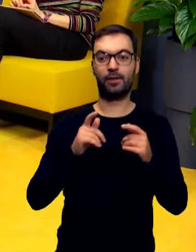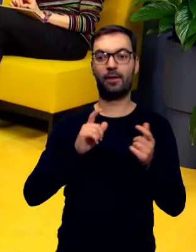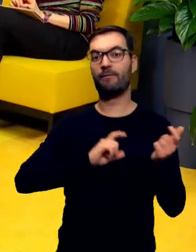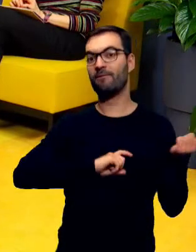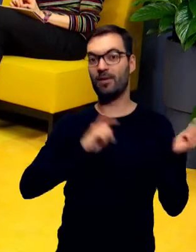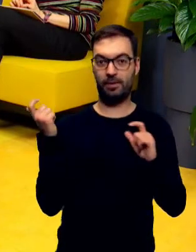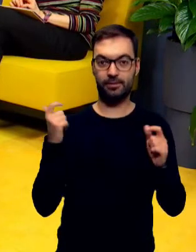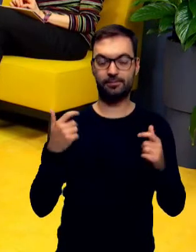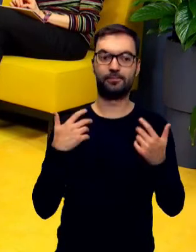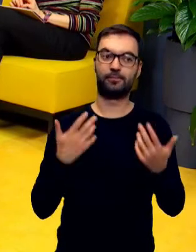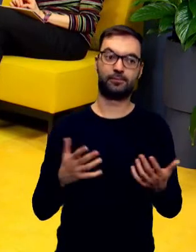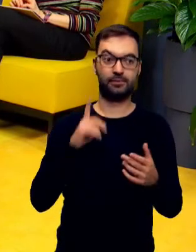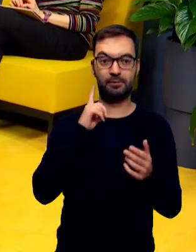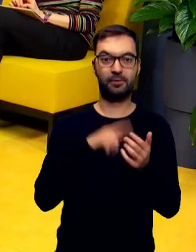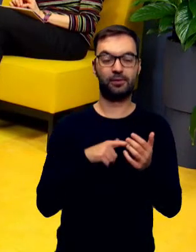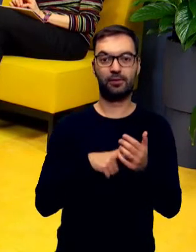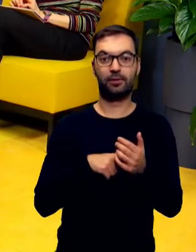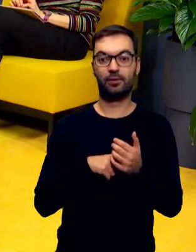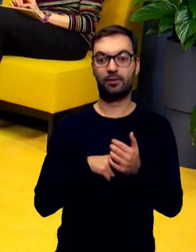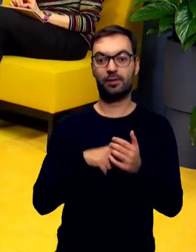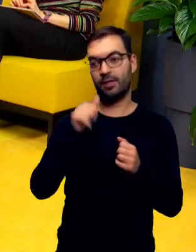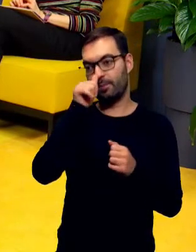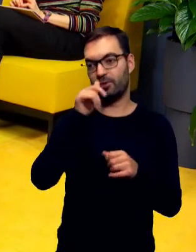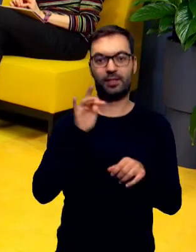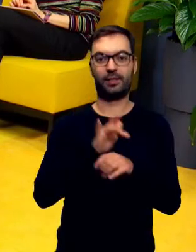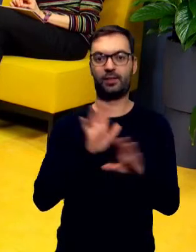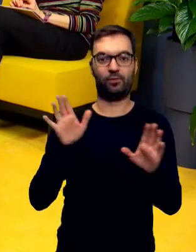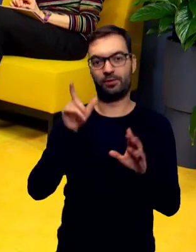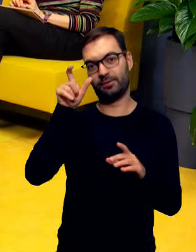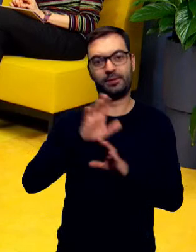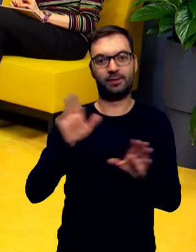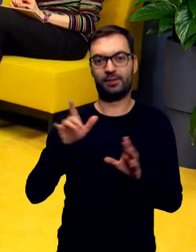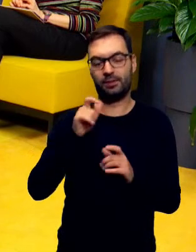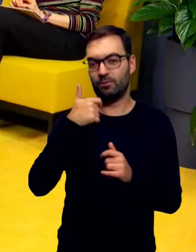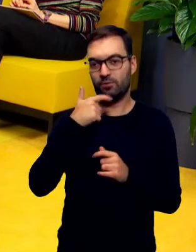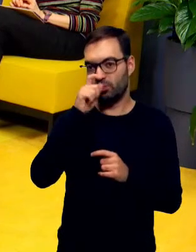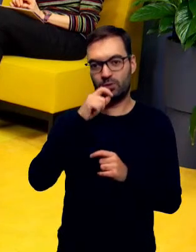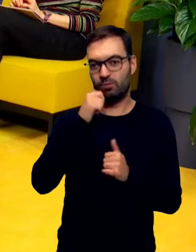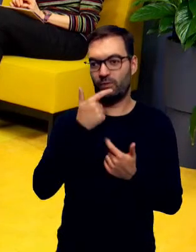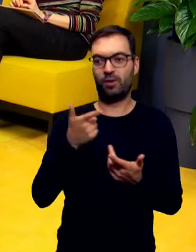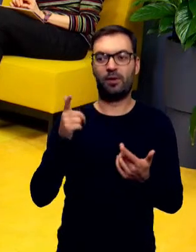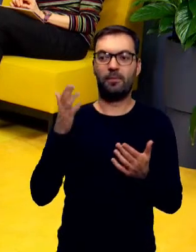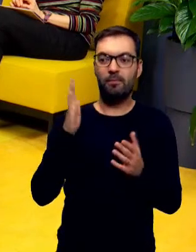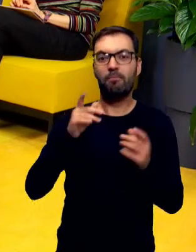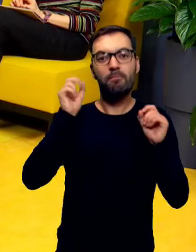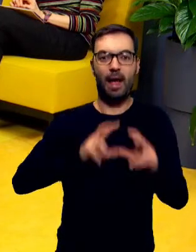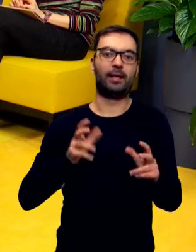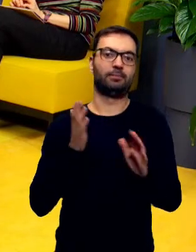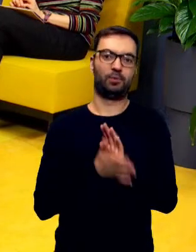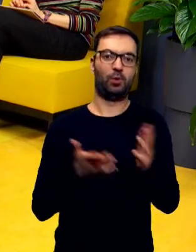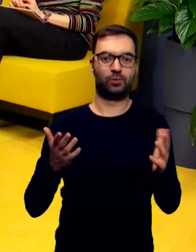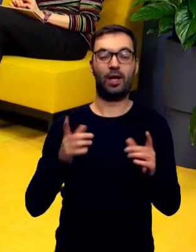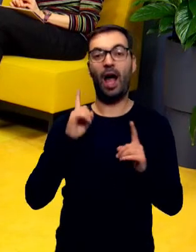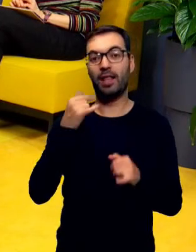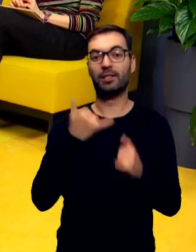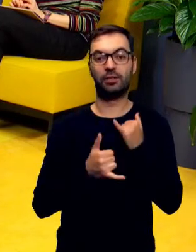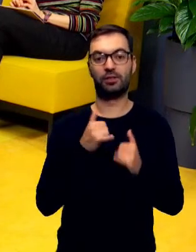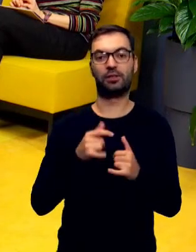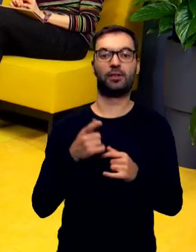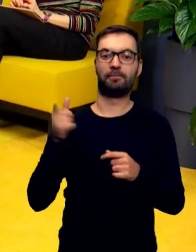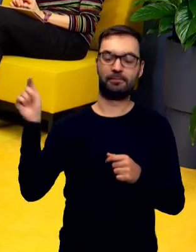wydarzy się wypadek, to naprawdę słowa nie można powiedzieć temu człowiekowi złego, bo może się zdarzyć. Natomiast